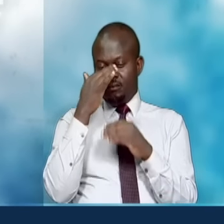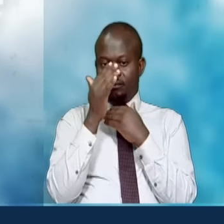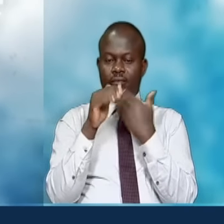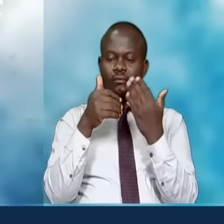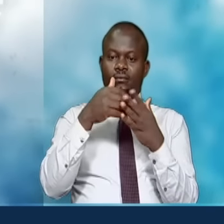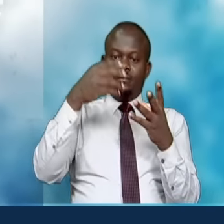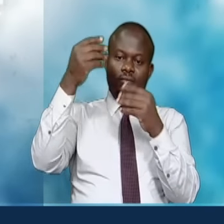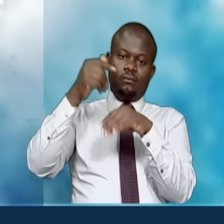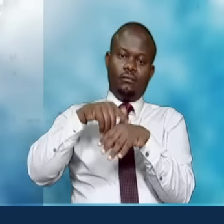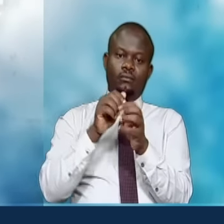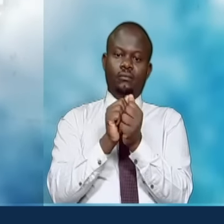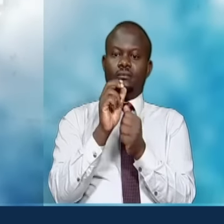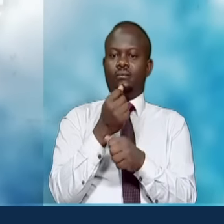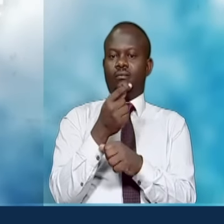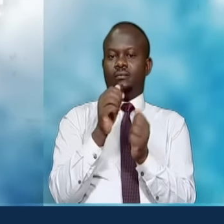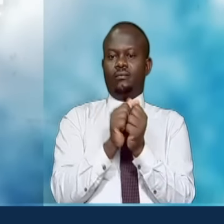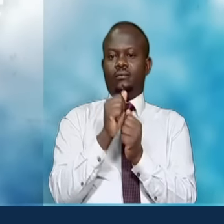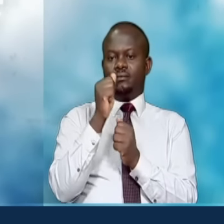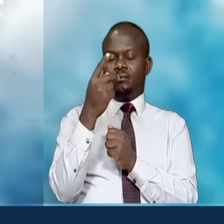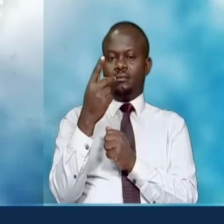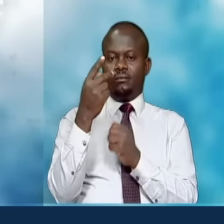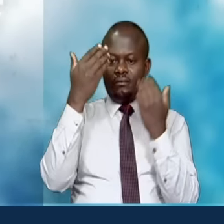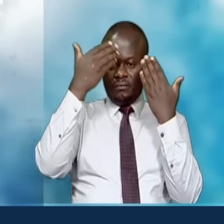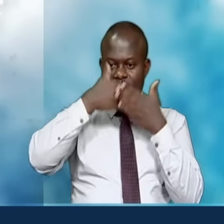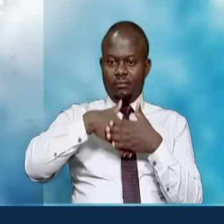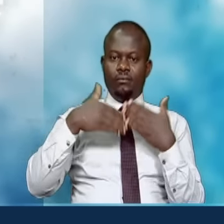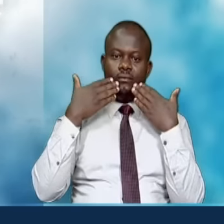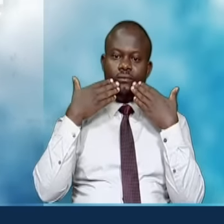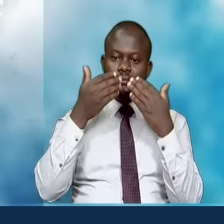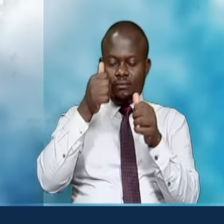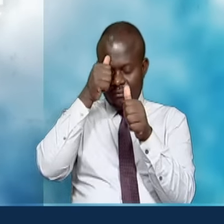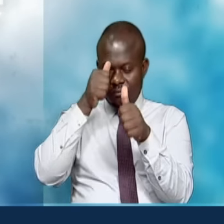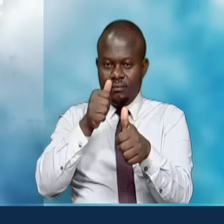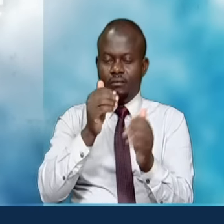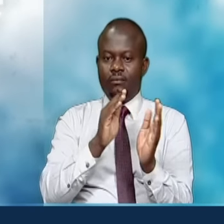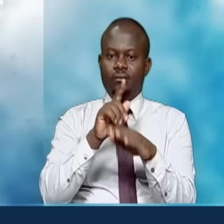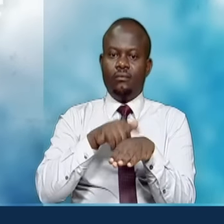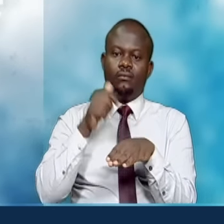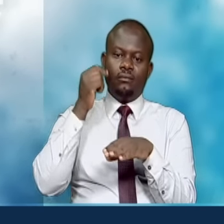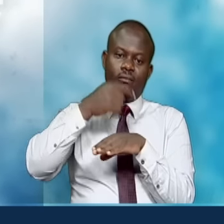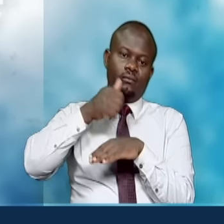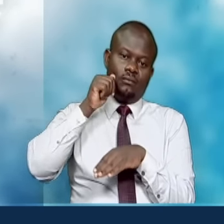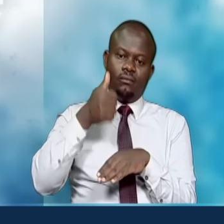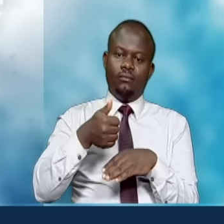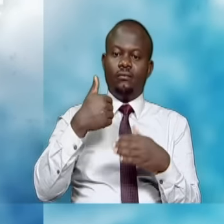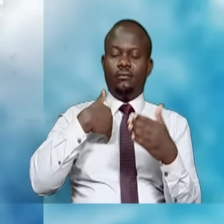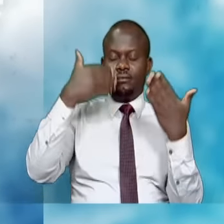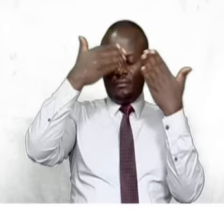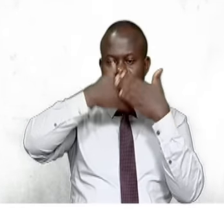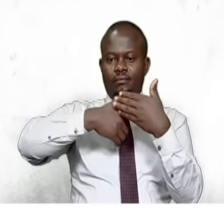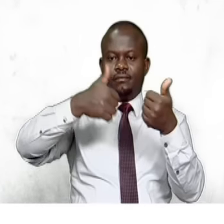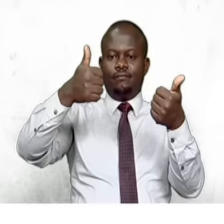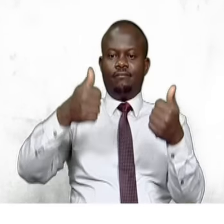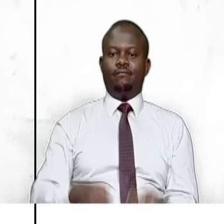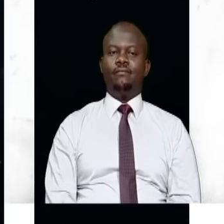saa 12:11 z'umugoroba. Murakoze kuri iki iteganyagihe, tubararikira ryo ku munsi w'ejo. Mugire ijoro ryiza.